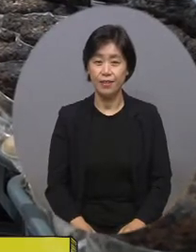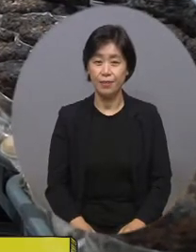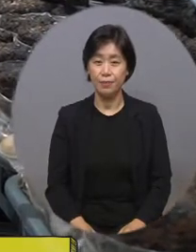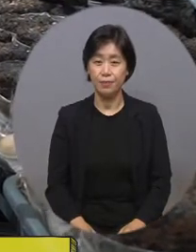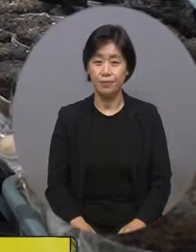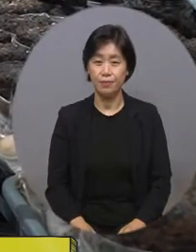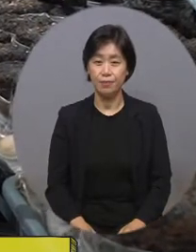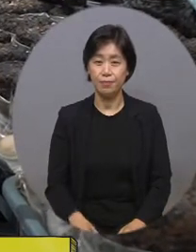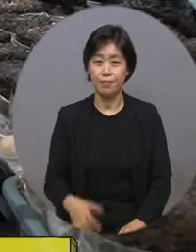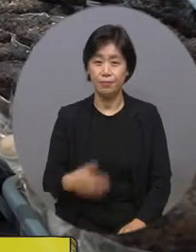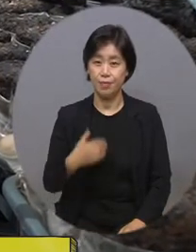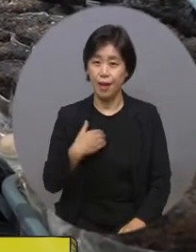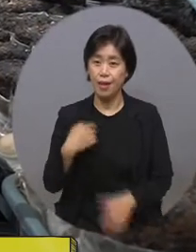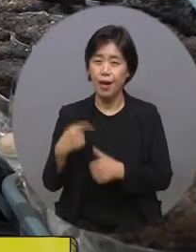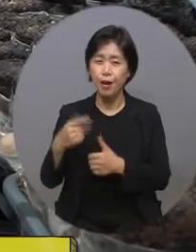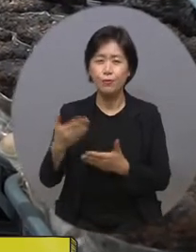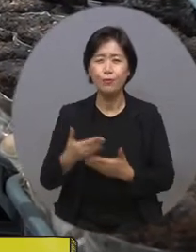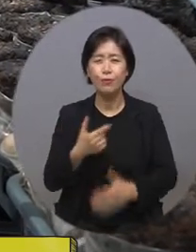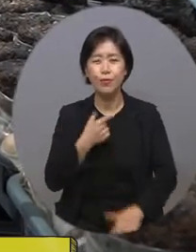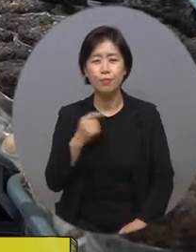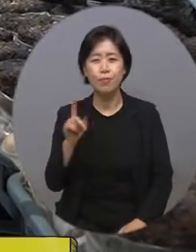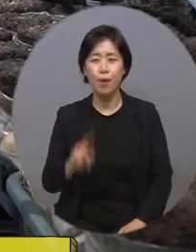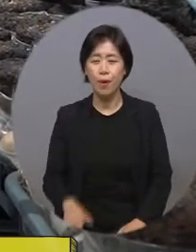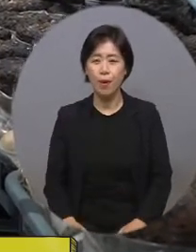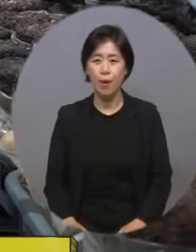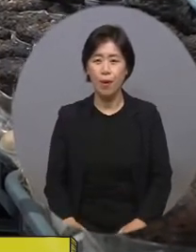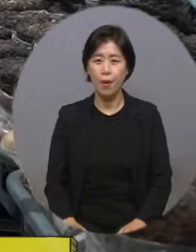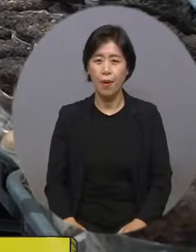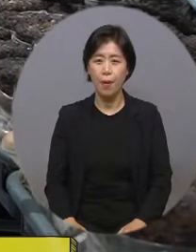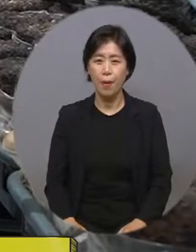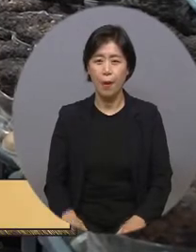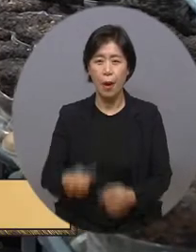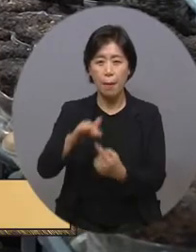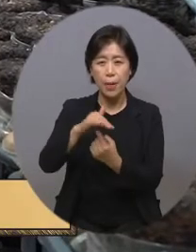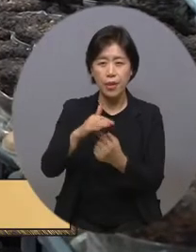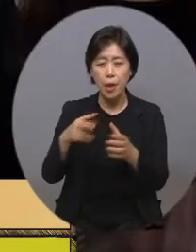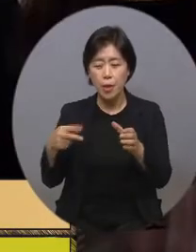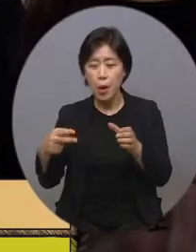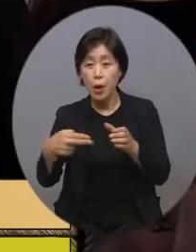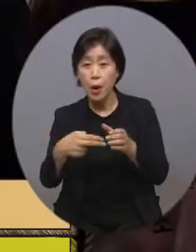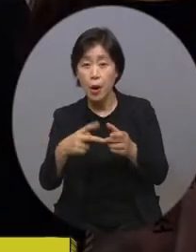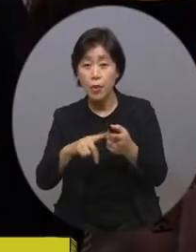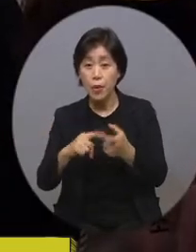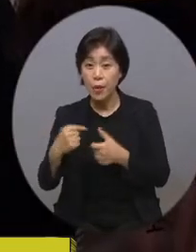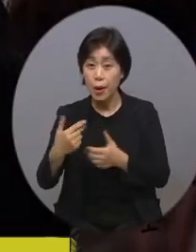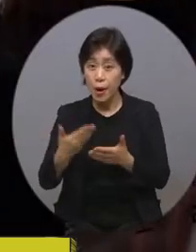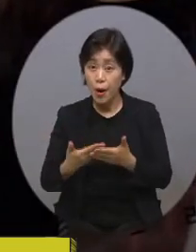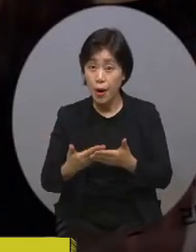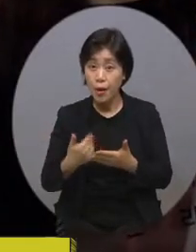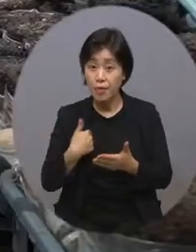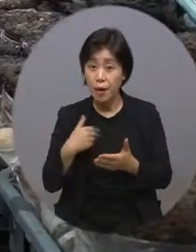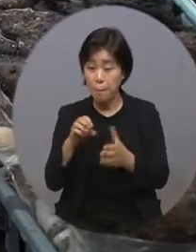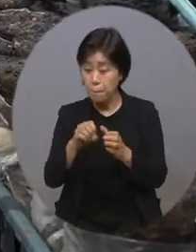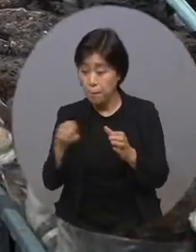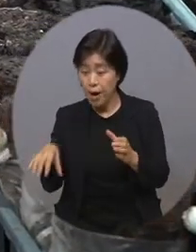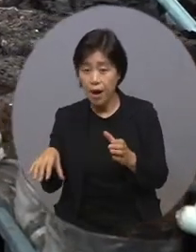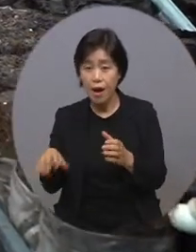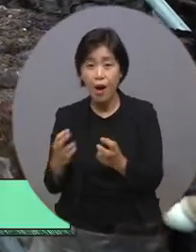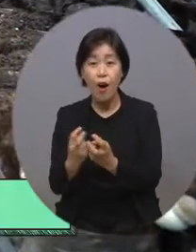저한테 알려주고 싶으신 거 있으신가요? 요런 버섯들 떼는 거라든지. 네. 어떻게 떼요?